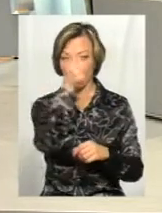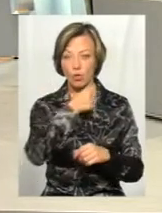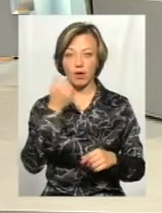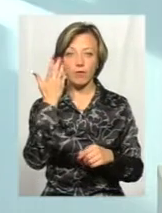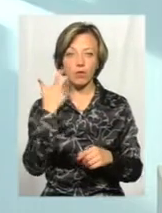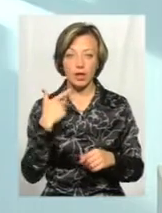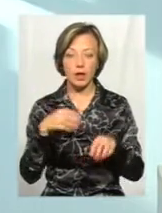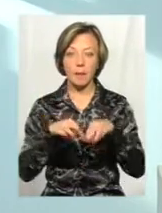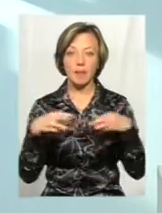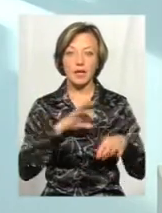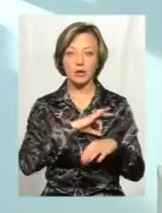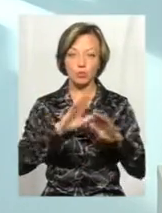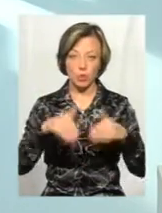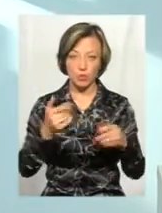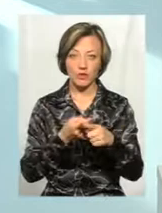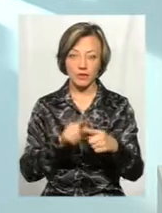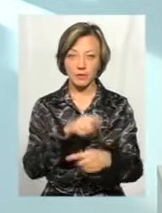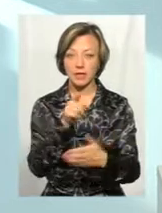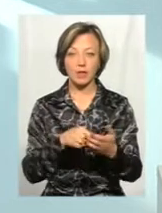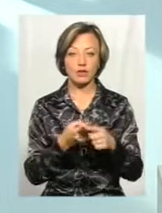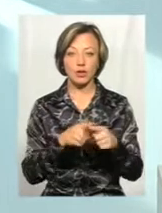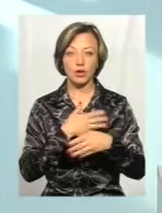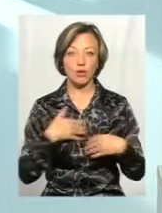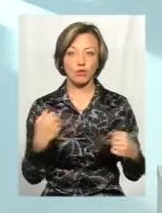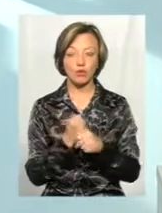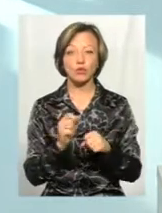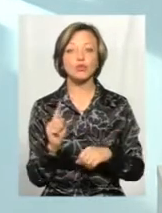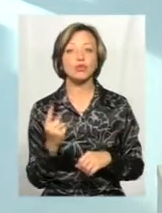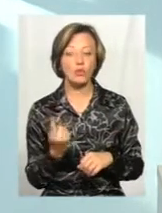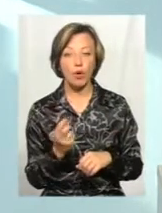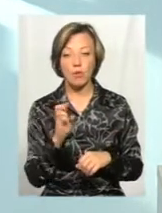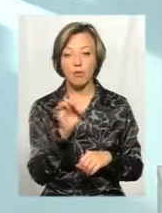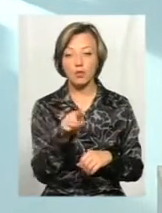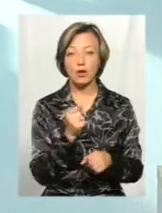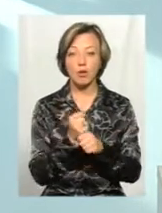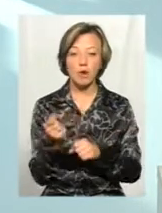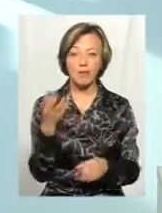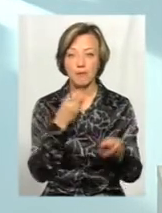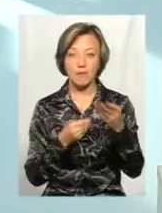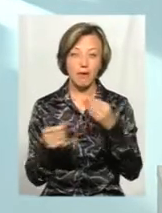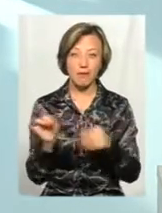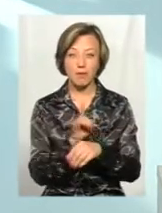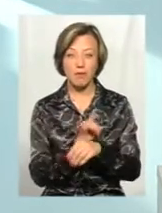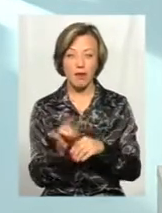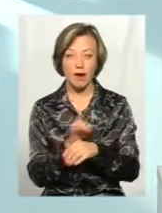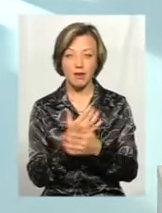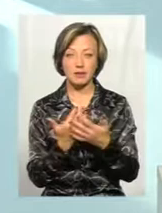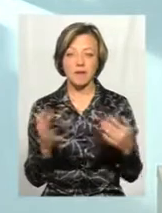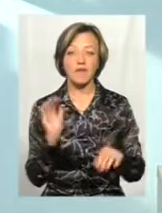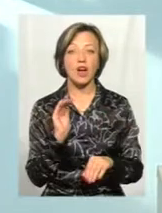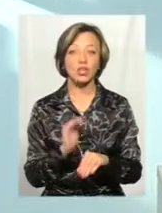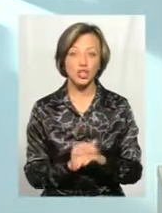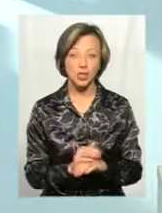коли Мін'юст їм пропонував це питання, вони цього не хочуть робити. Чому? Бо вони роблять маніпуляції, вони роблять махінації, вони